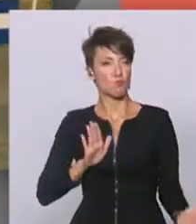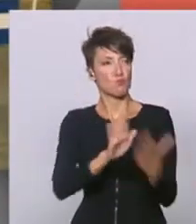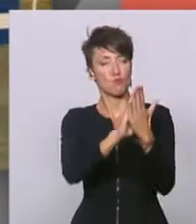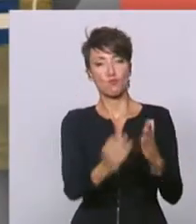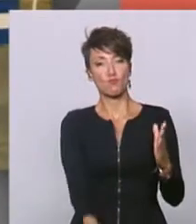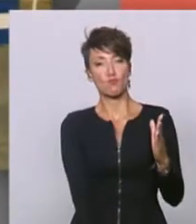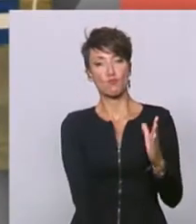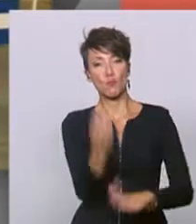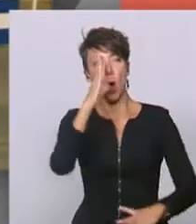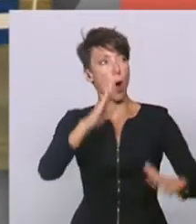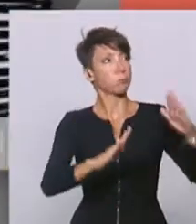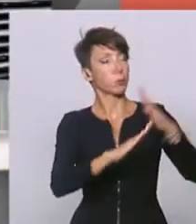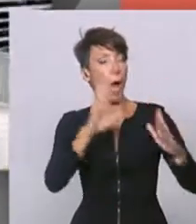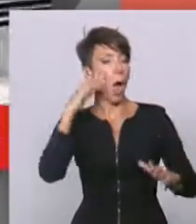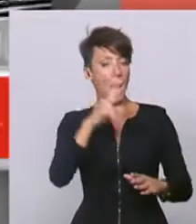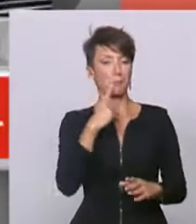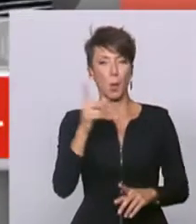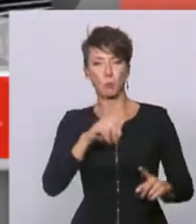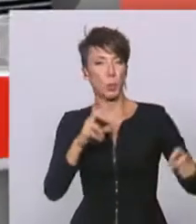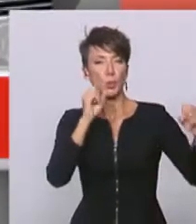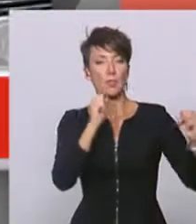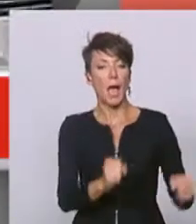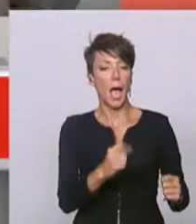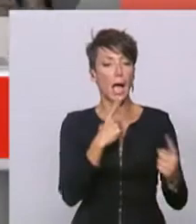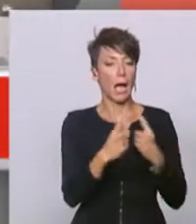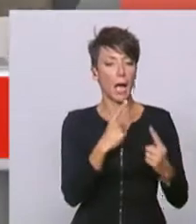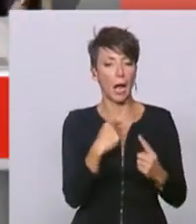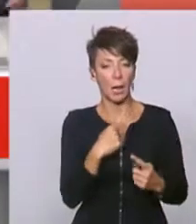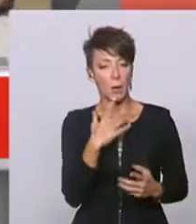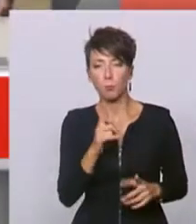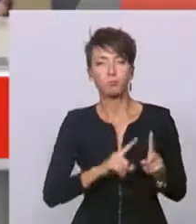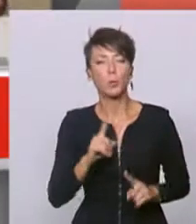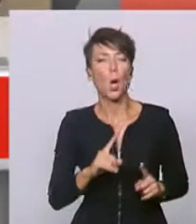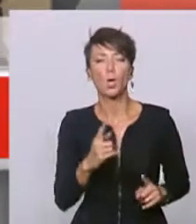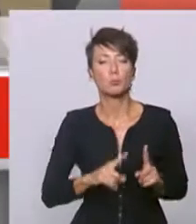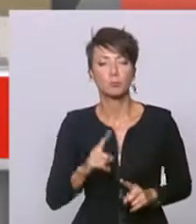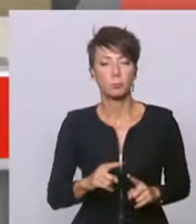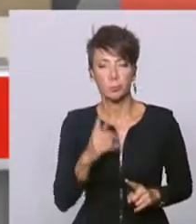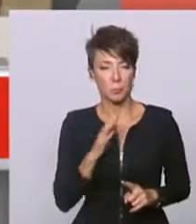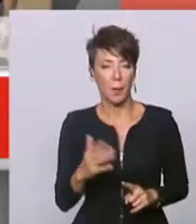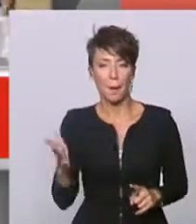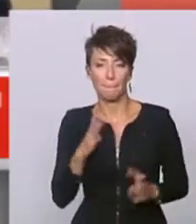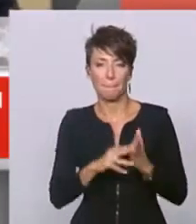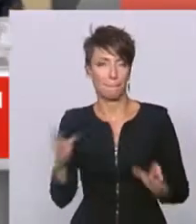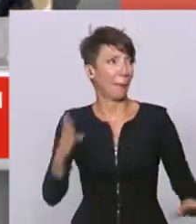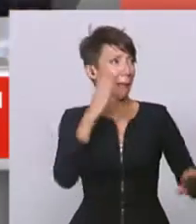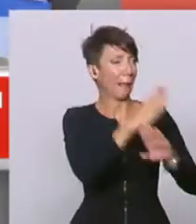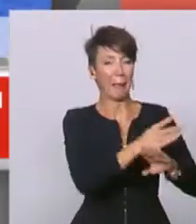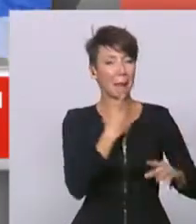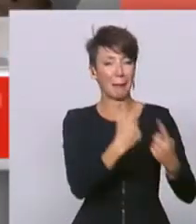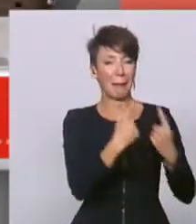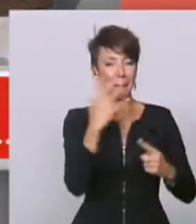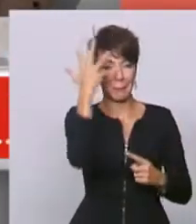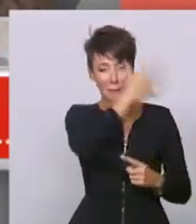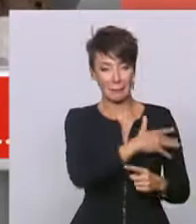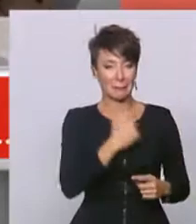νέο πλανητάρχη Ντόναλντ Τραμπ. Ποιος θα κάτσει με το τέλος, που είναι η διαγωγή που έχει δείξει, ποιος είναι, ποιος θα είναι αυτός μόνο. Θα πάει τον ανθρωπάκο εκεί να πάει στην Αμερική να ζητήσει να μειώσει τον Τραμπ.